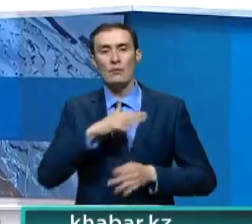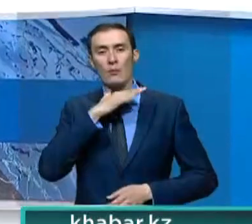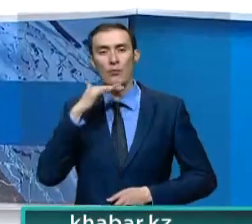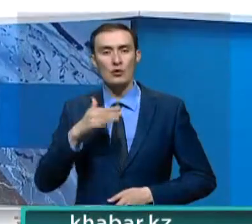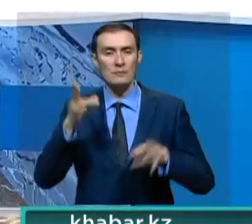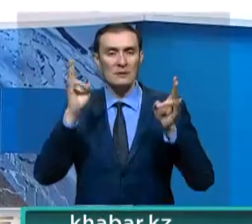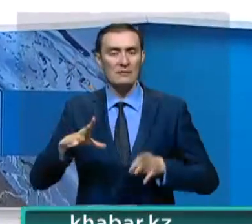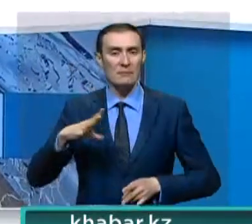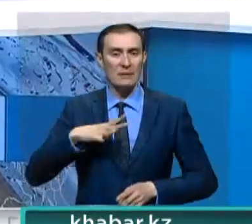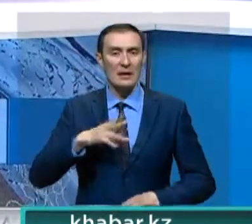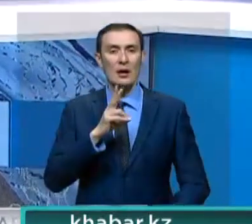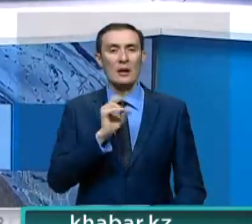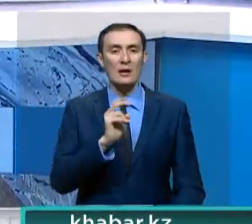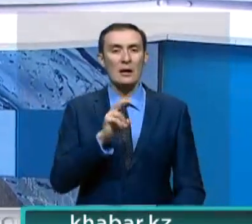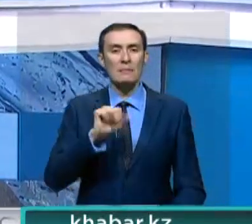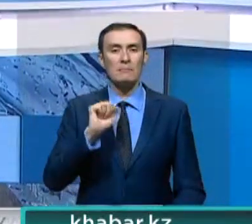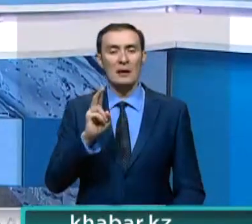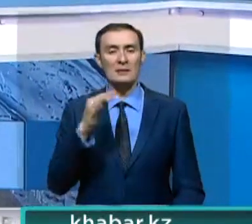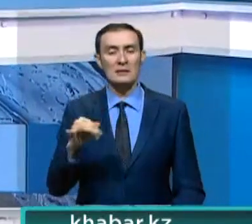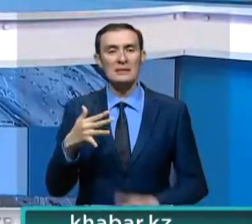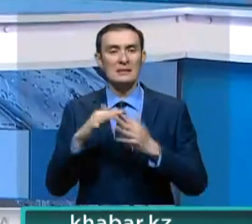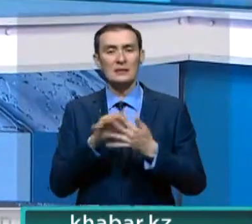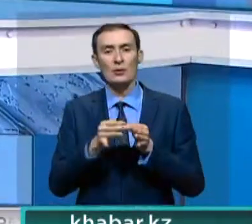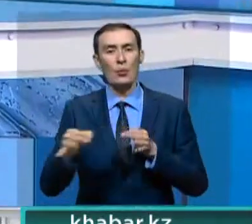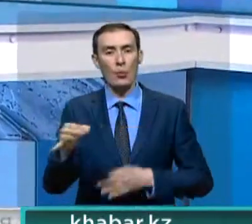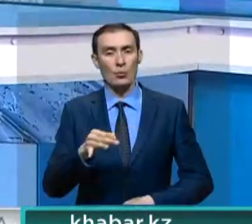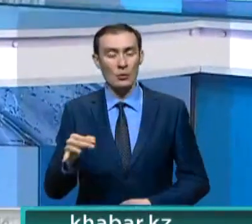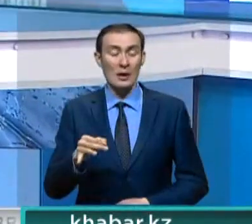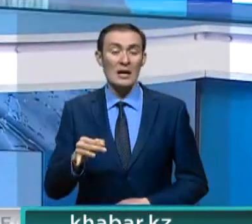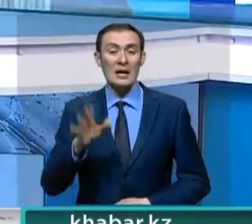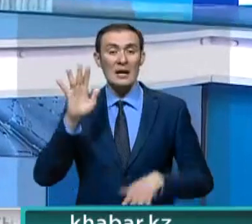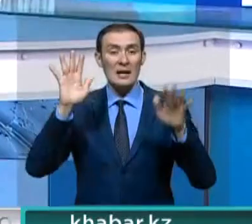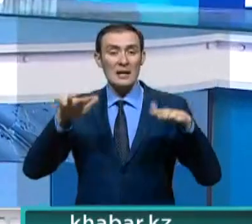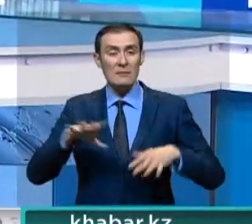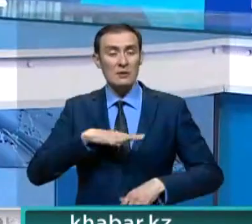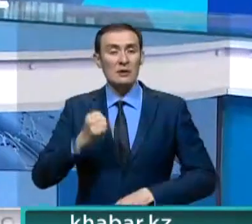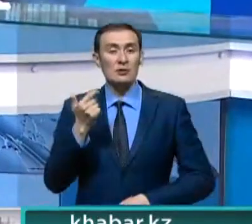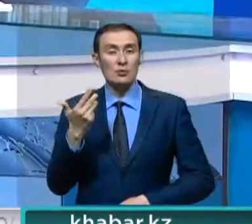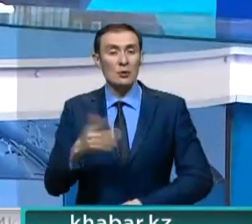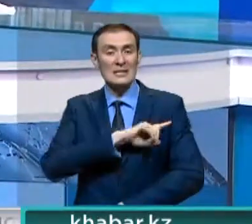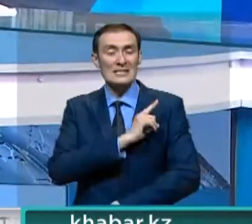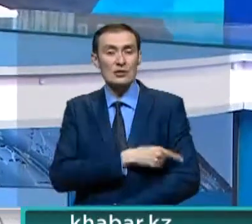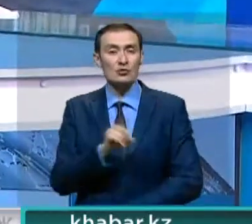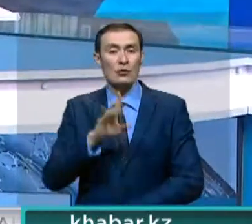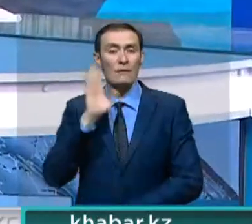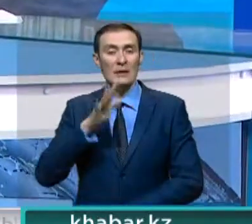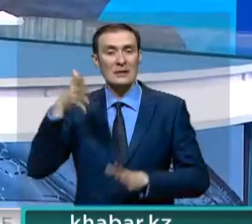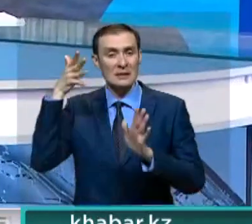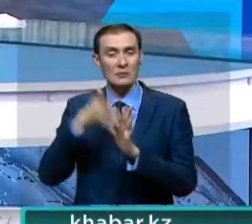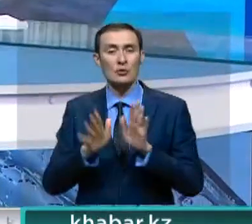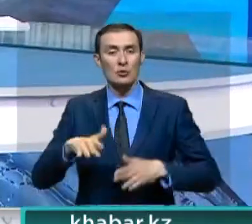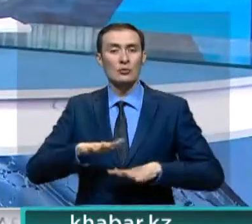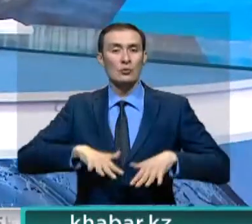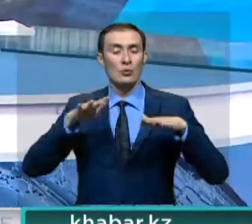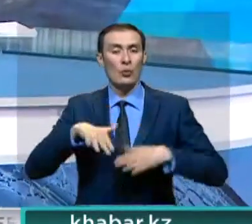всего пострадал Какпакский сельский округ в Кызыгурском районе. Ливень был настолько сильным, что вода топила не только